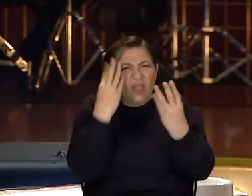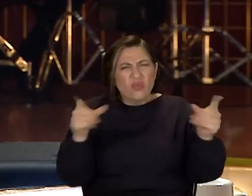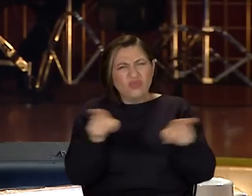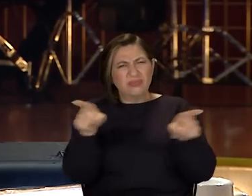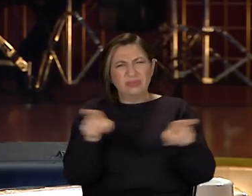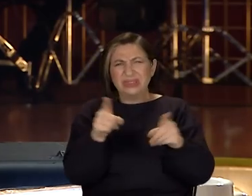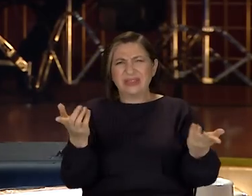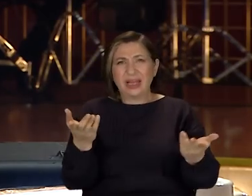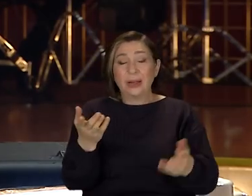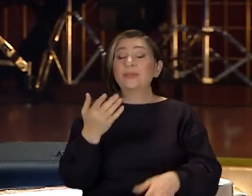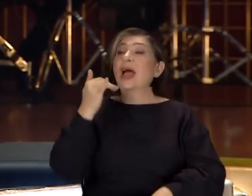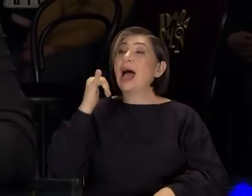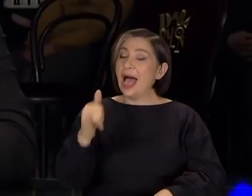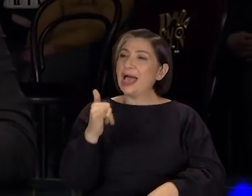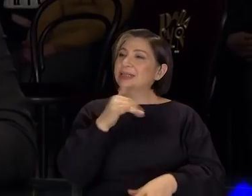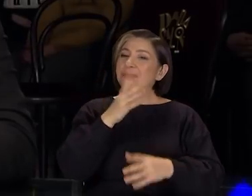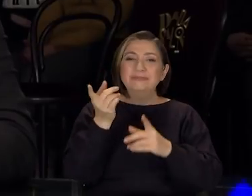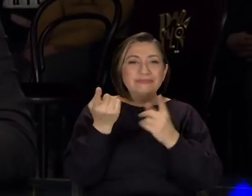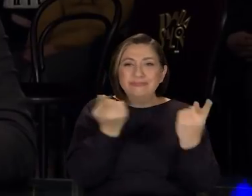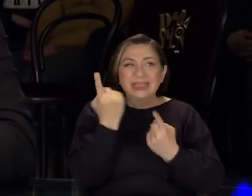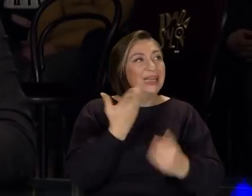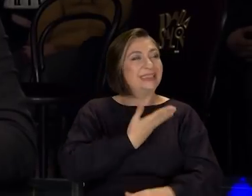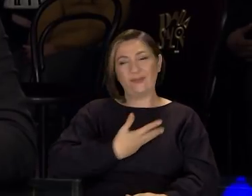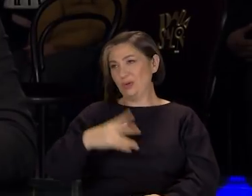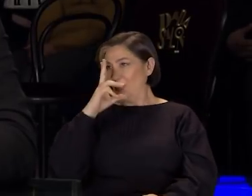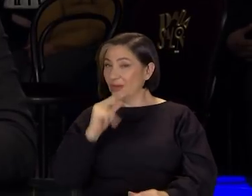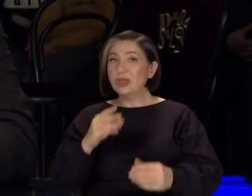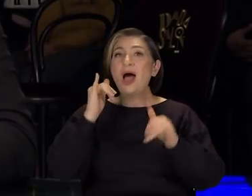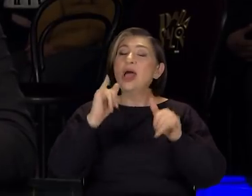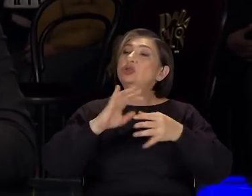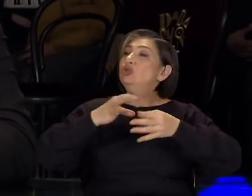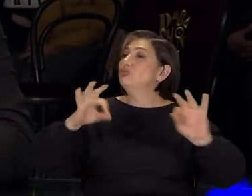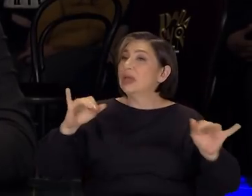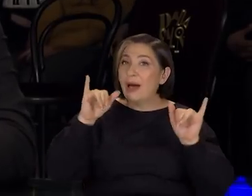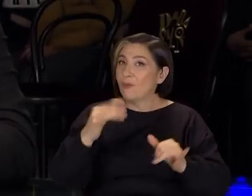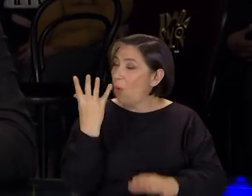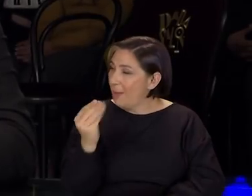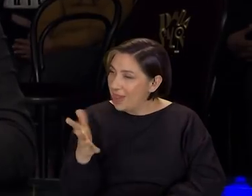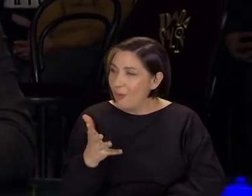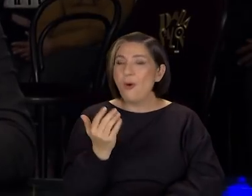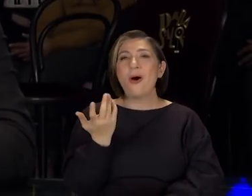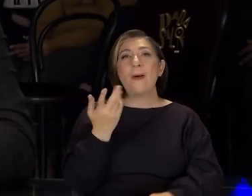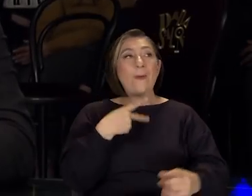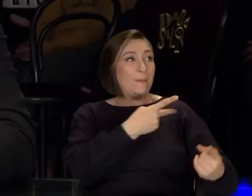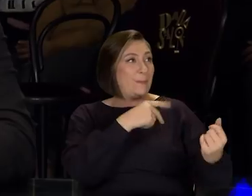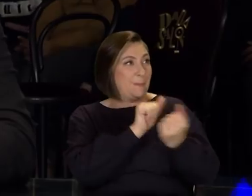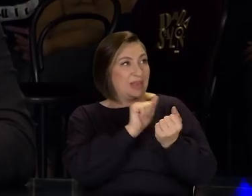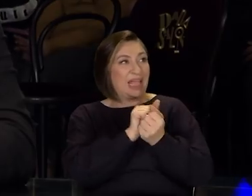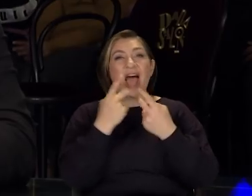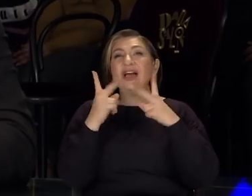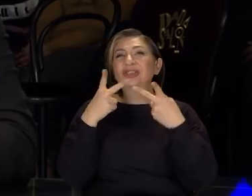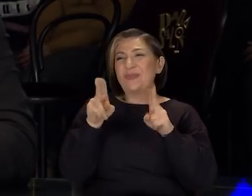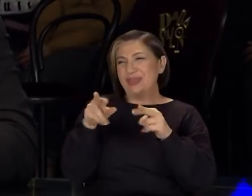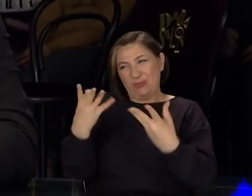birbirinizden? Ya aynı şeylerden hoşlanıyoruz. Aynı cümleleri kurabiliyoruz. Hmm. O bir birliktelik açıklaması